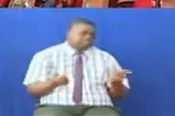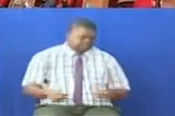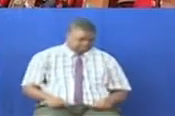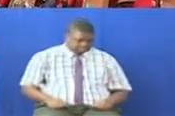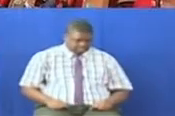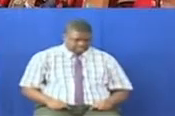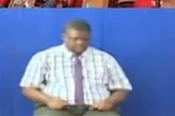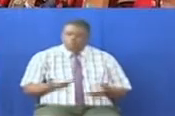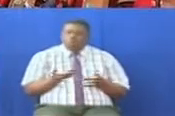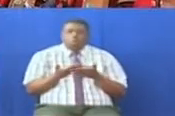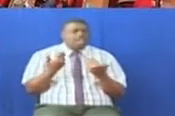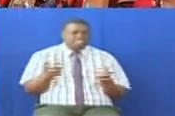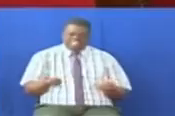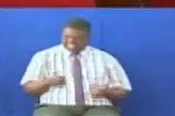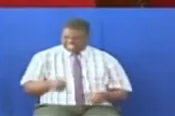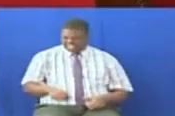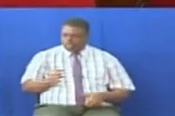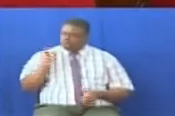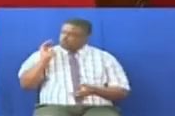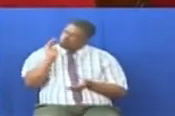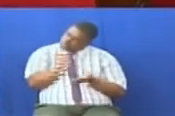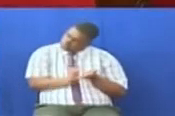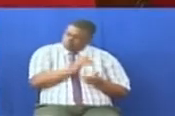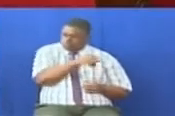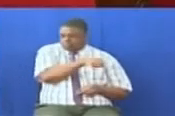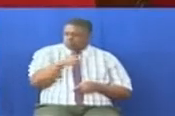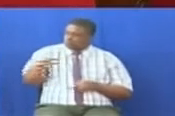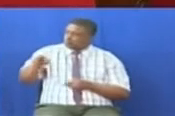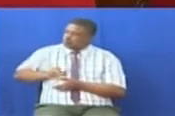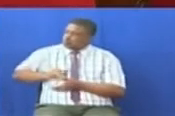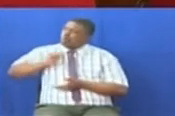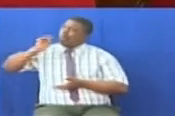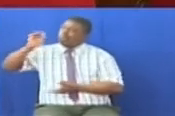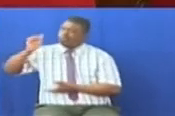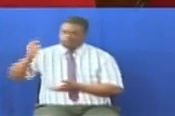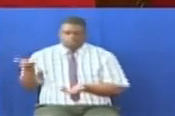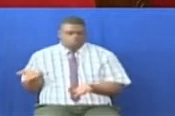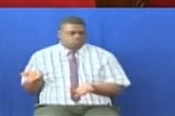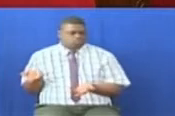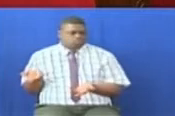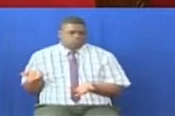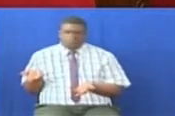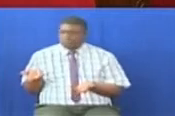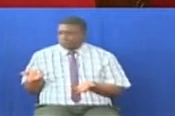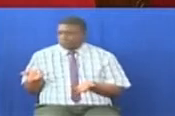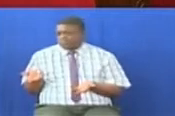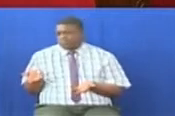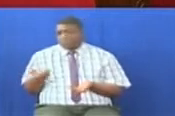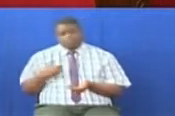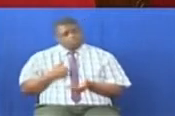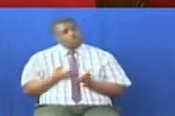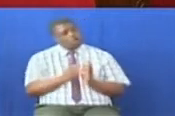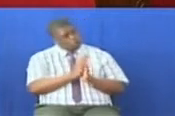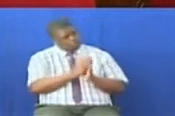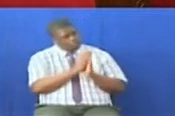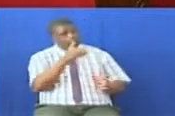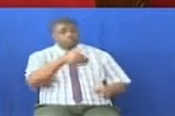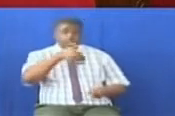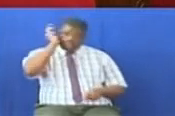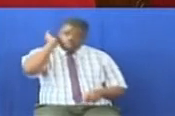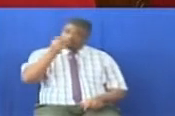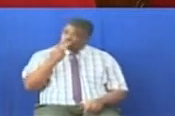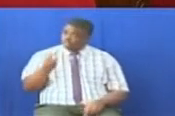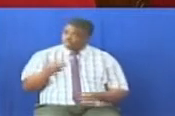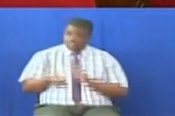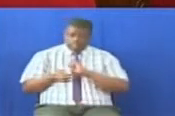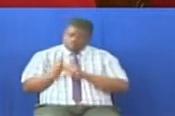nyingine zinatengewa fedha pungufu ya bajeti yake? Mheshimiwa Spika, ninaiomba sana serikali kuangalia swala